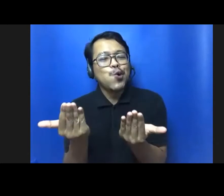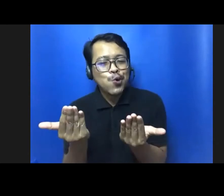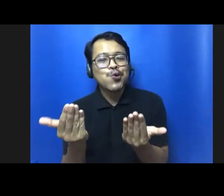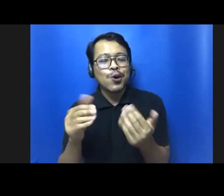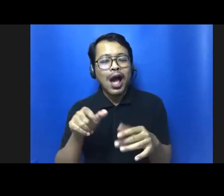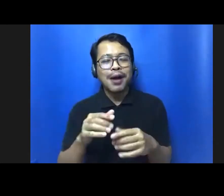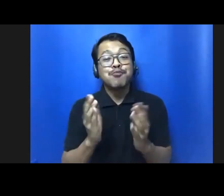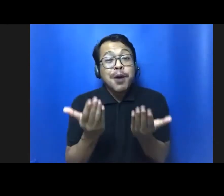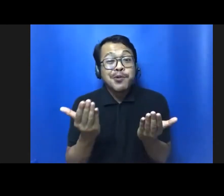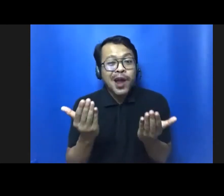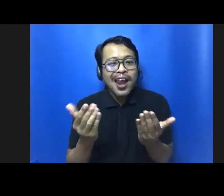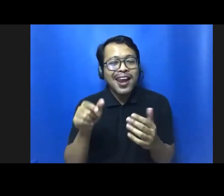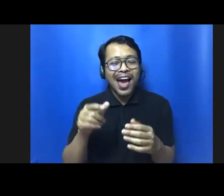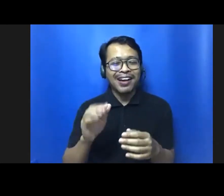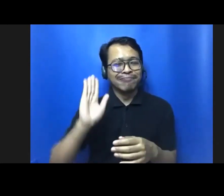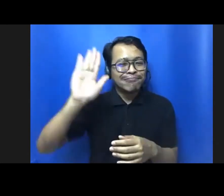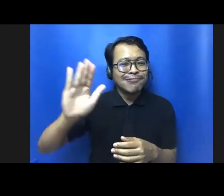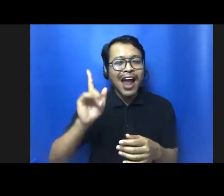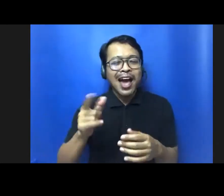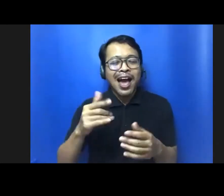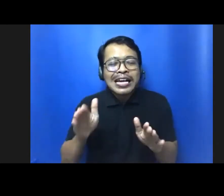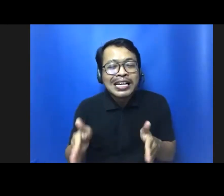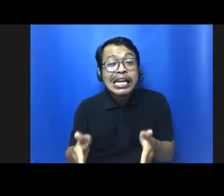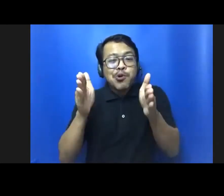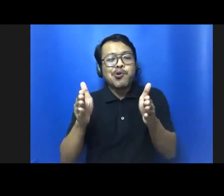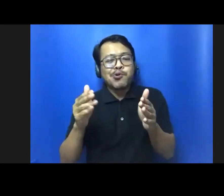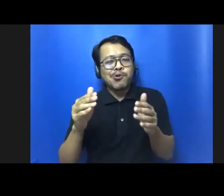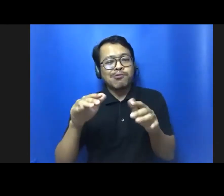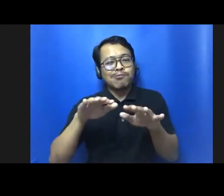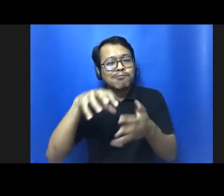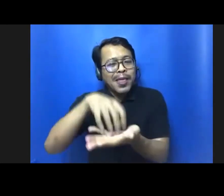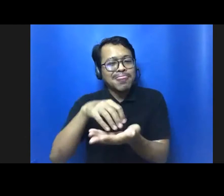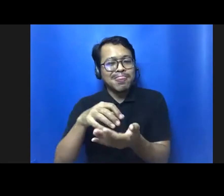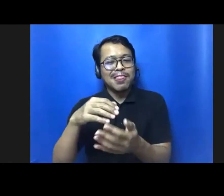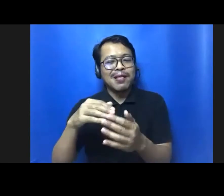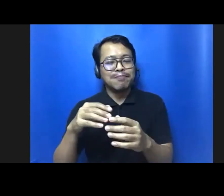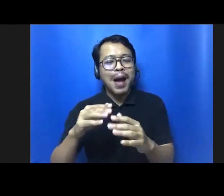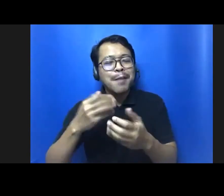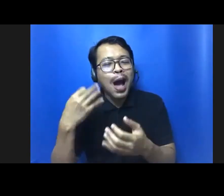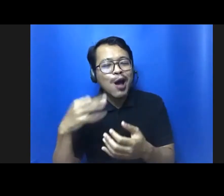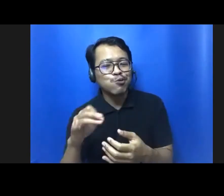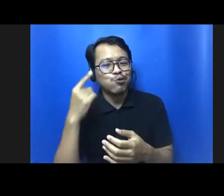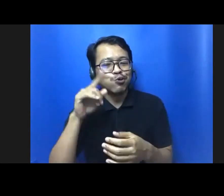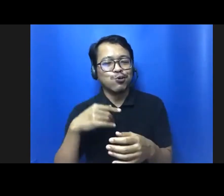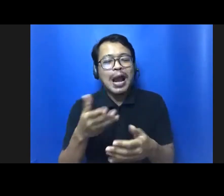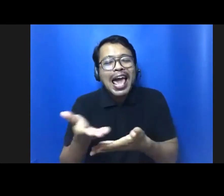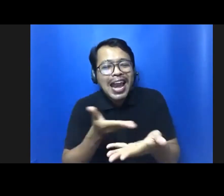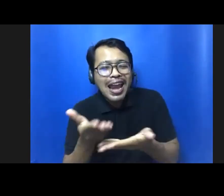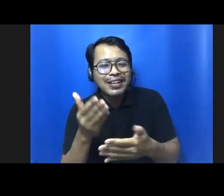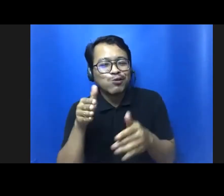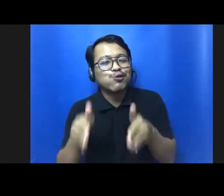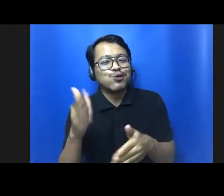baru ini ada ruang khusus untuk unit layanan disabilitas Kota Bandung yang nanti ada